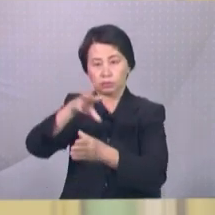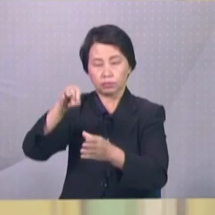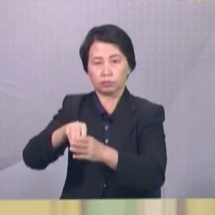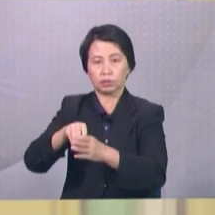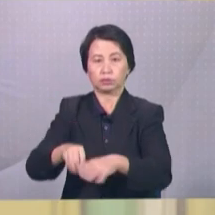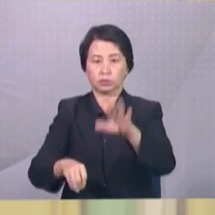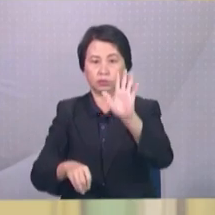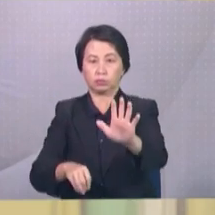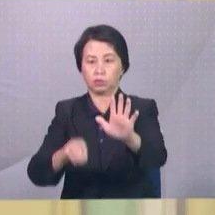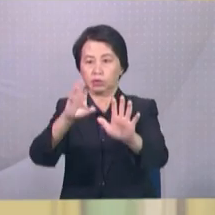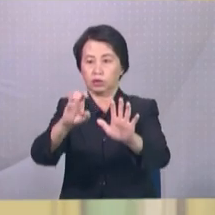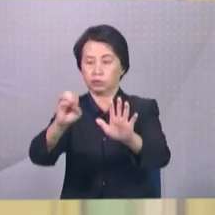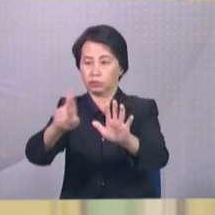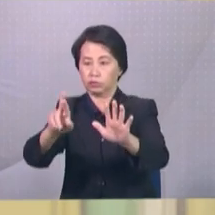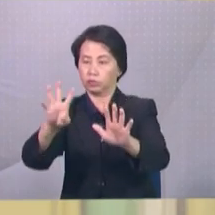melibatkan